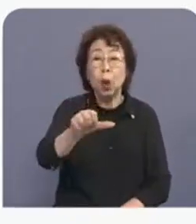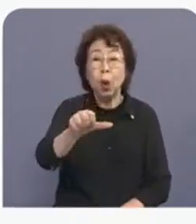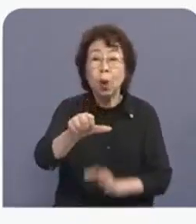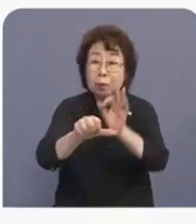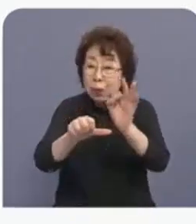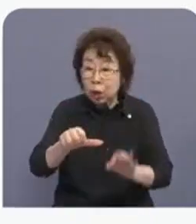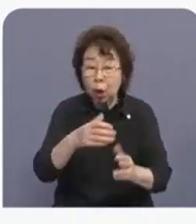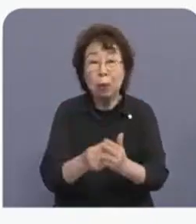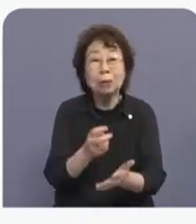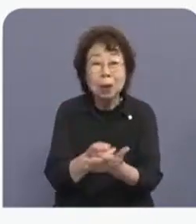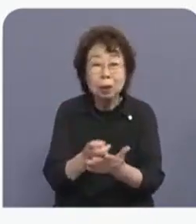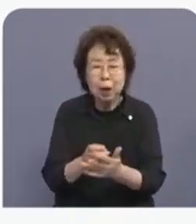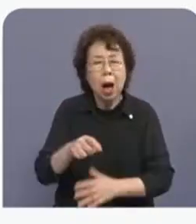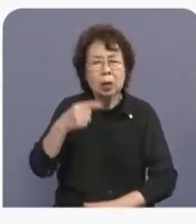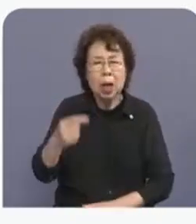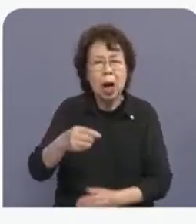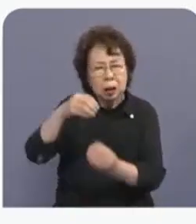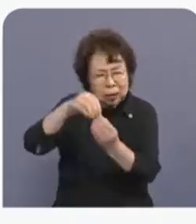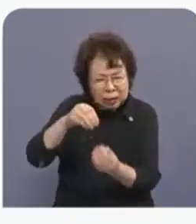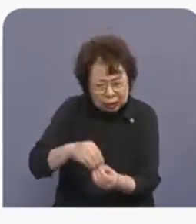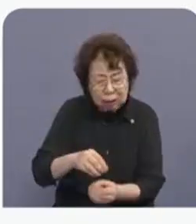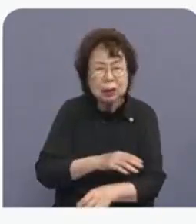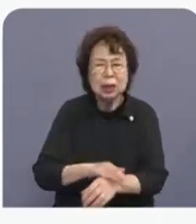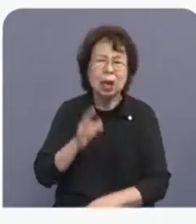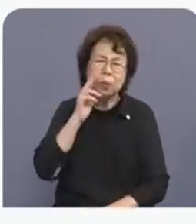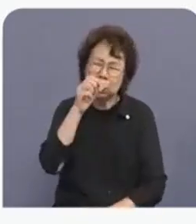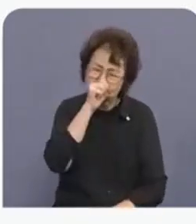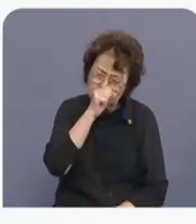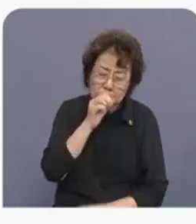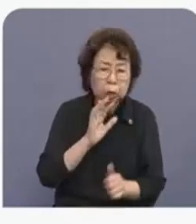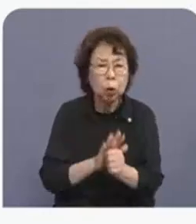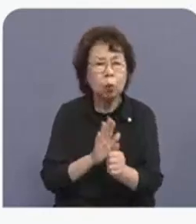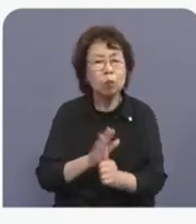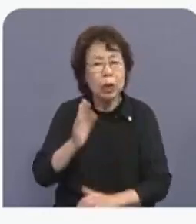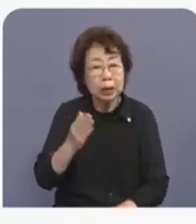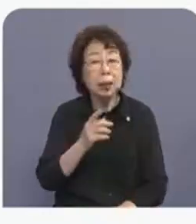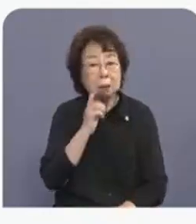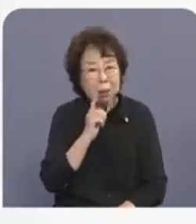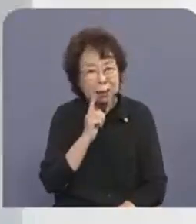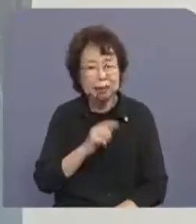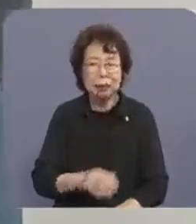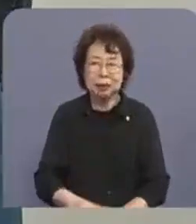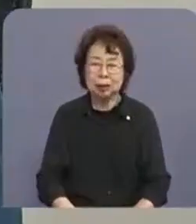이 제도가 가업 승계 활성화에도 도움이 될 것이라고 답했습니다.